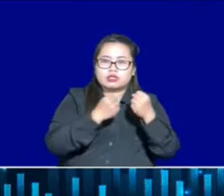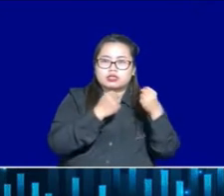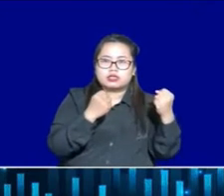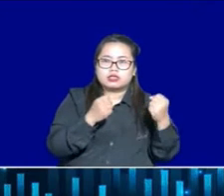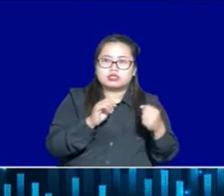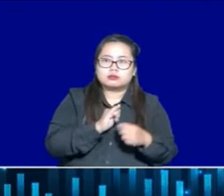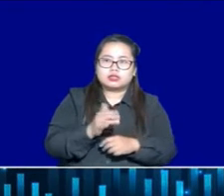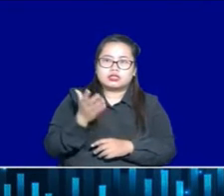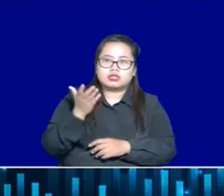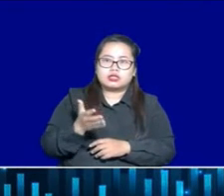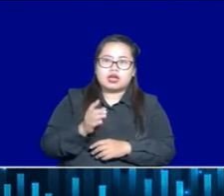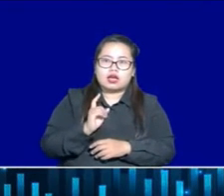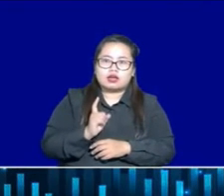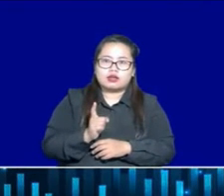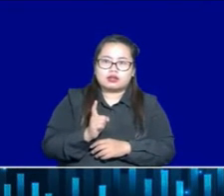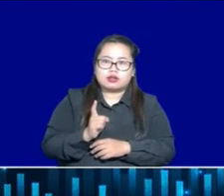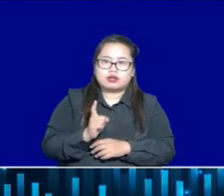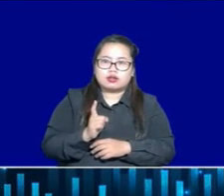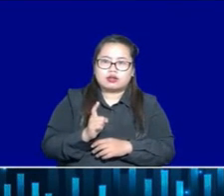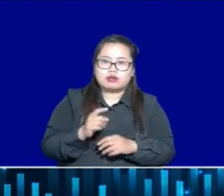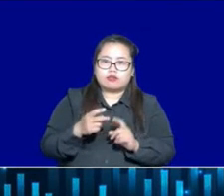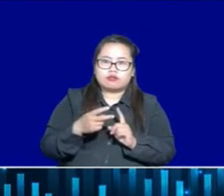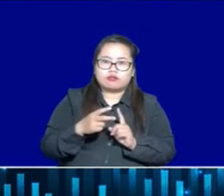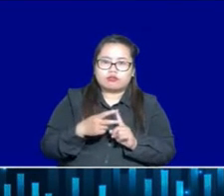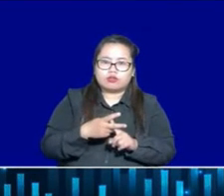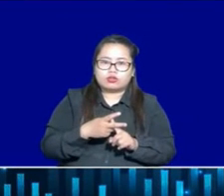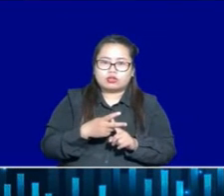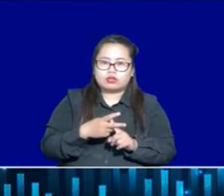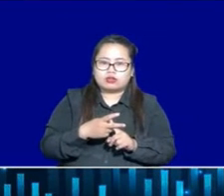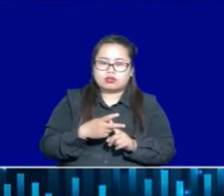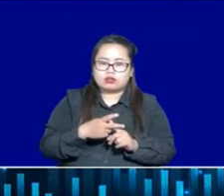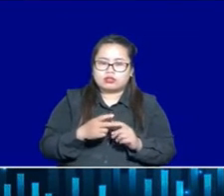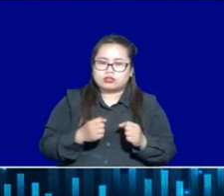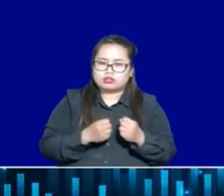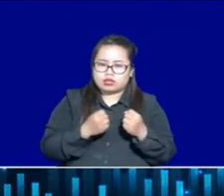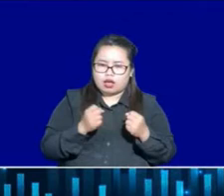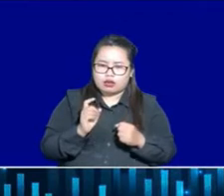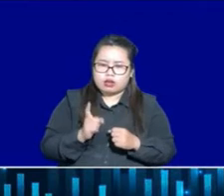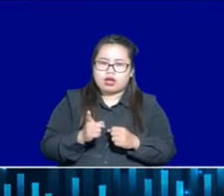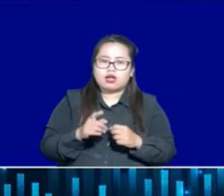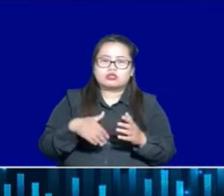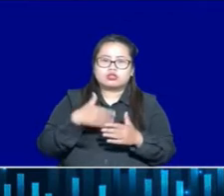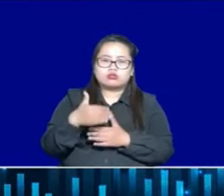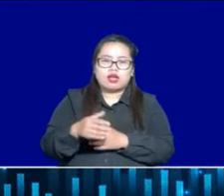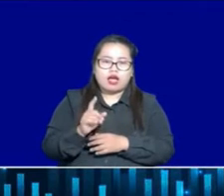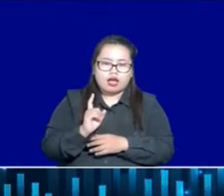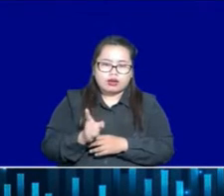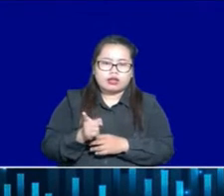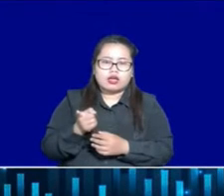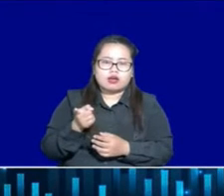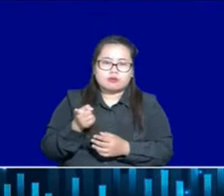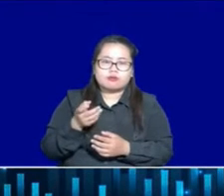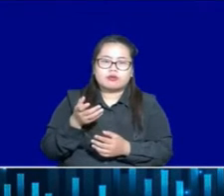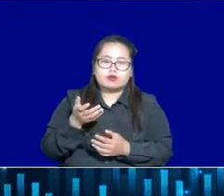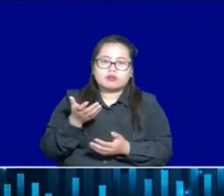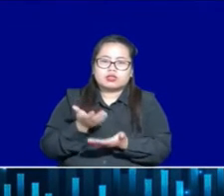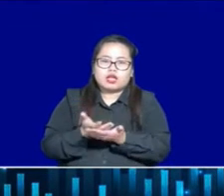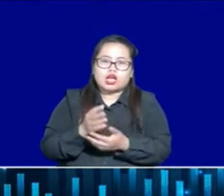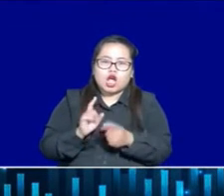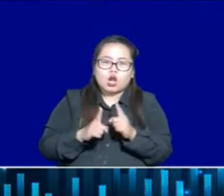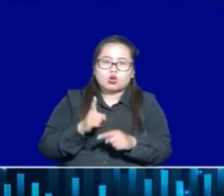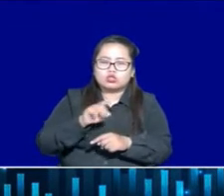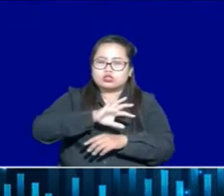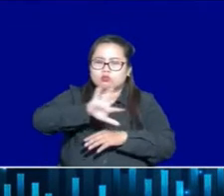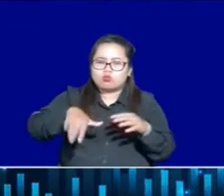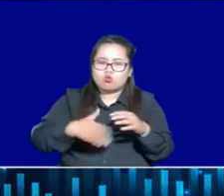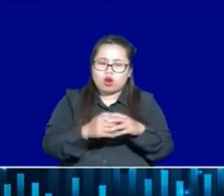fashion. Jadi ada yang seperti itu. Kemudian ada yang mengklaim semua bahan bakunya